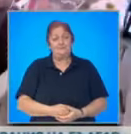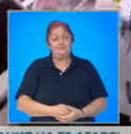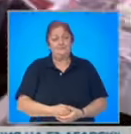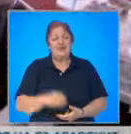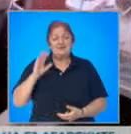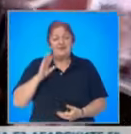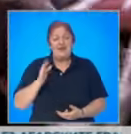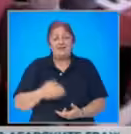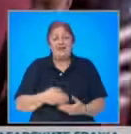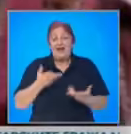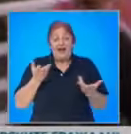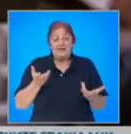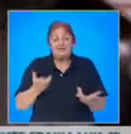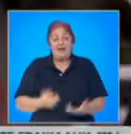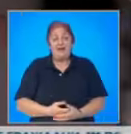Hi. Здравейте! Как сте?